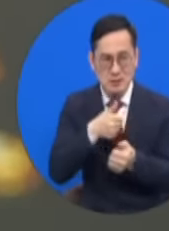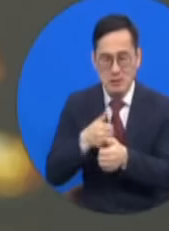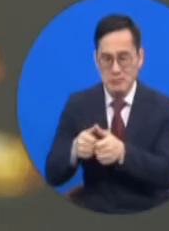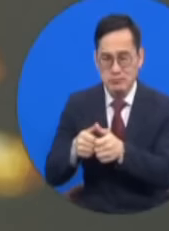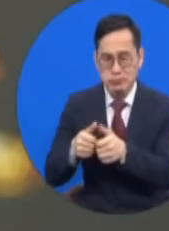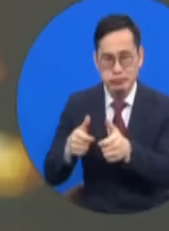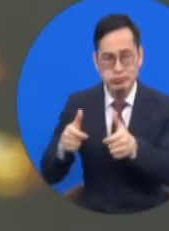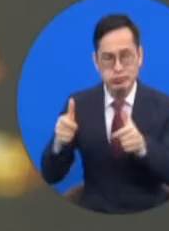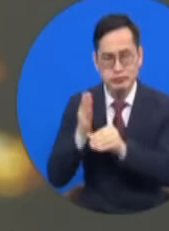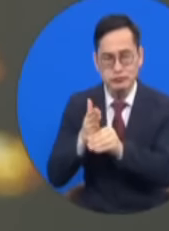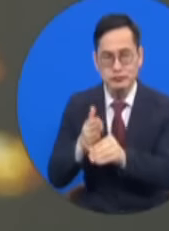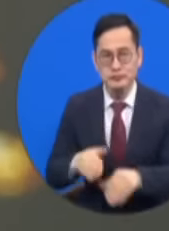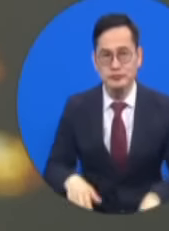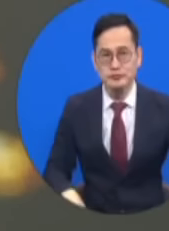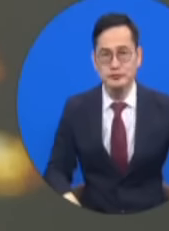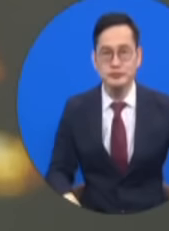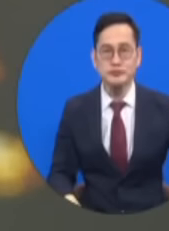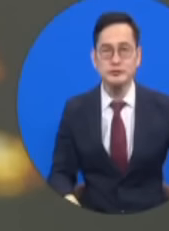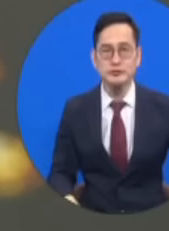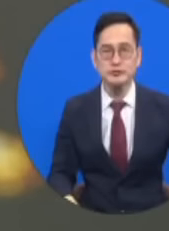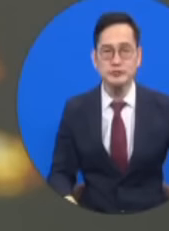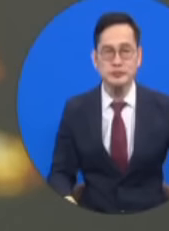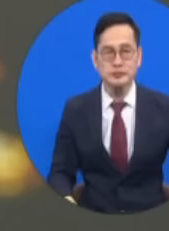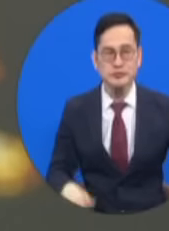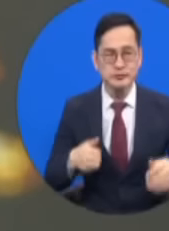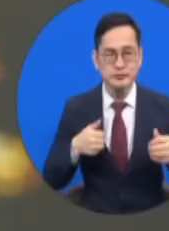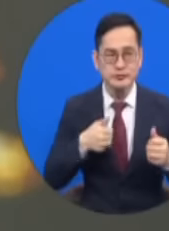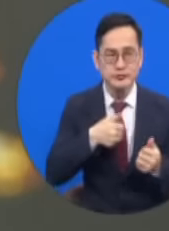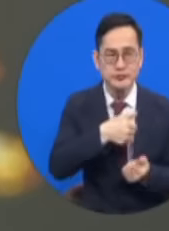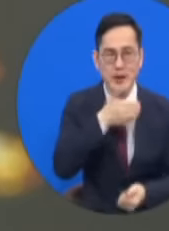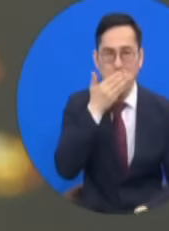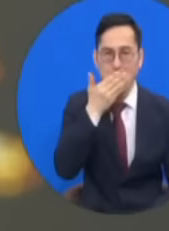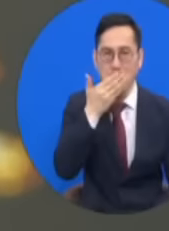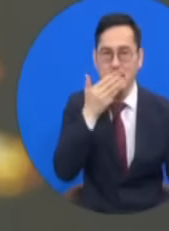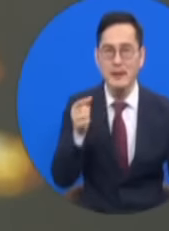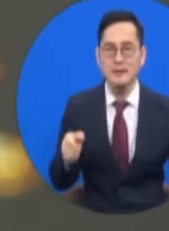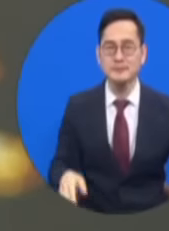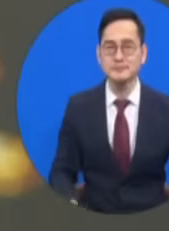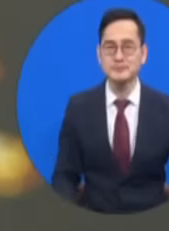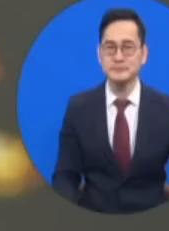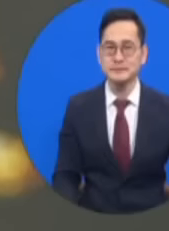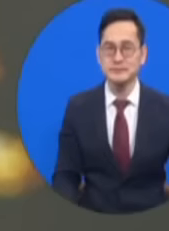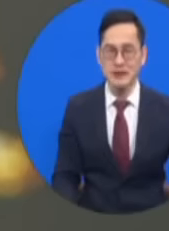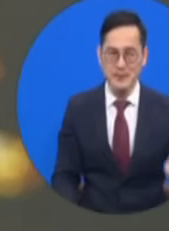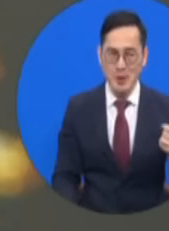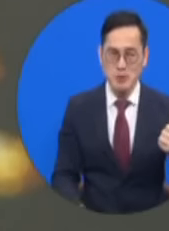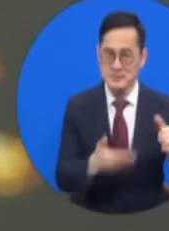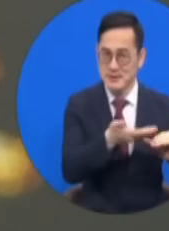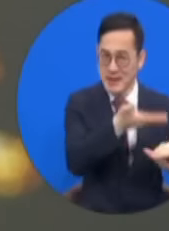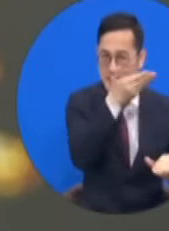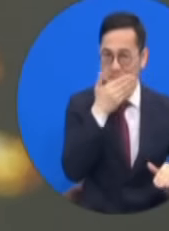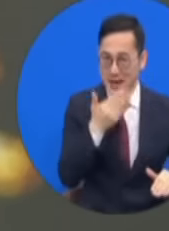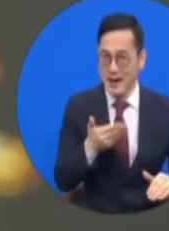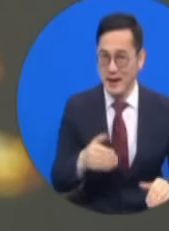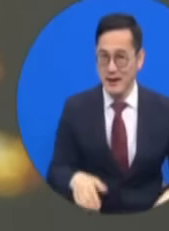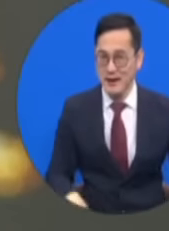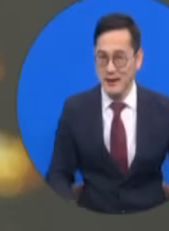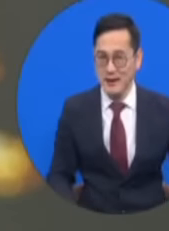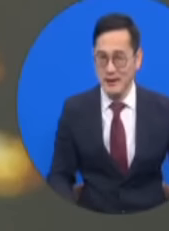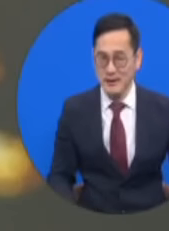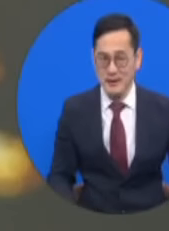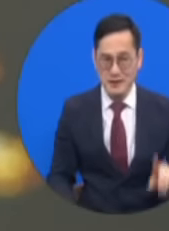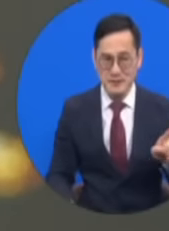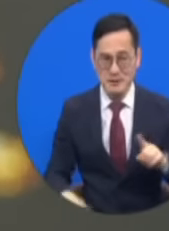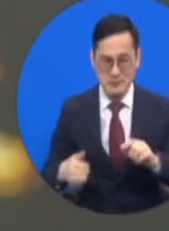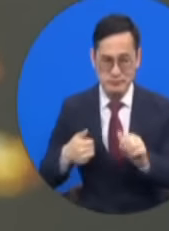접전 지역 중에서 두 자릿대 골든크로스 현상이 일어났다는 겁니다. 과연 민주당의 단독 과반이냐, 국민의힘의 골든크로스냐, 잠시